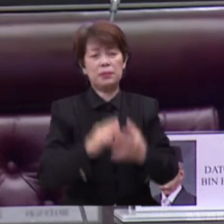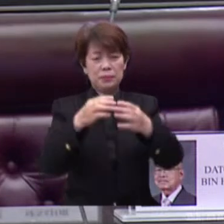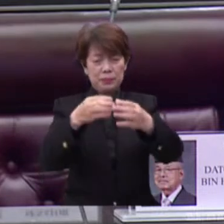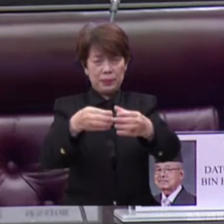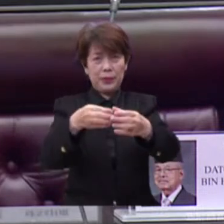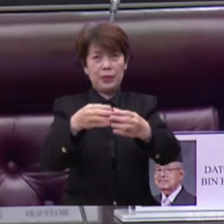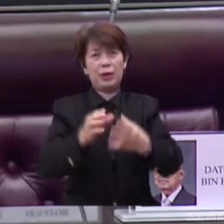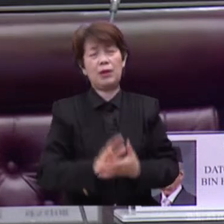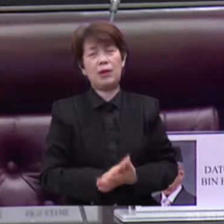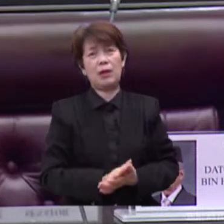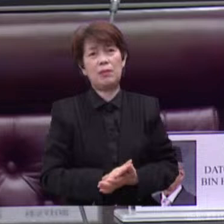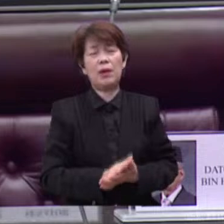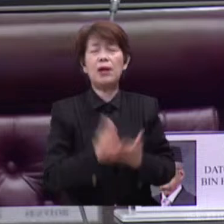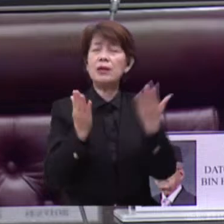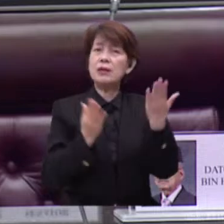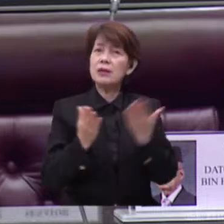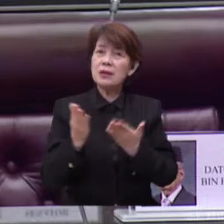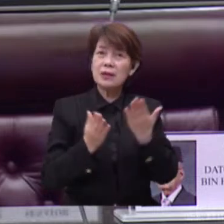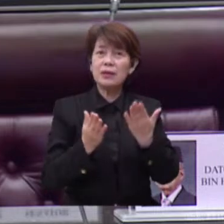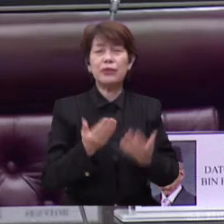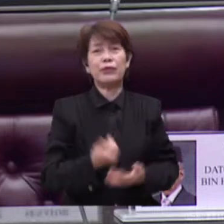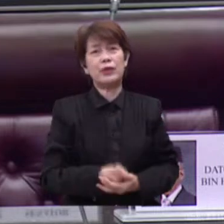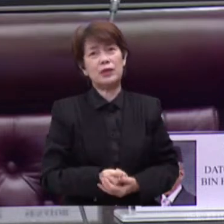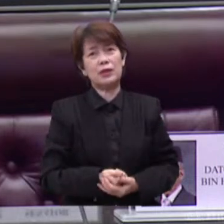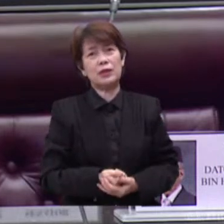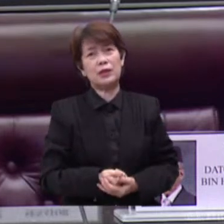memberi hikmah mereka kepada